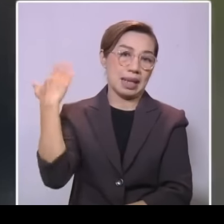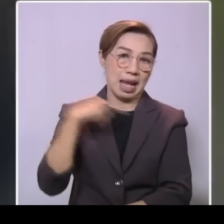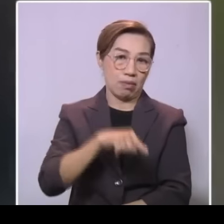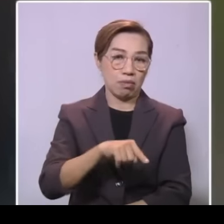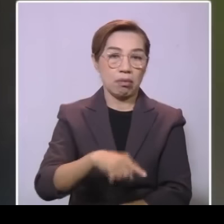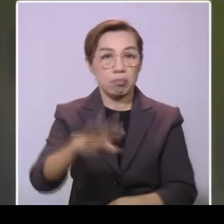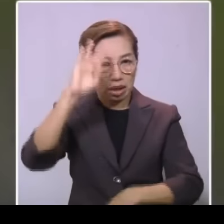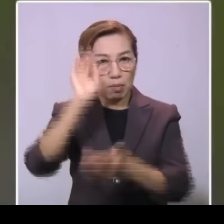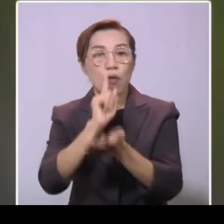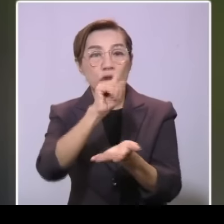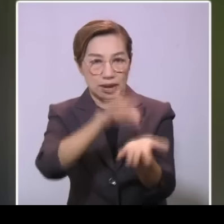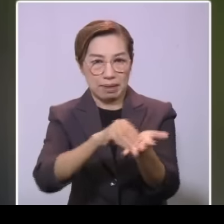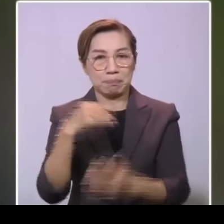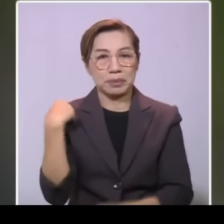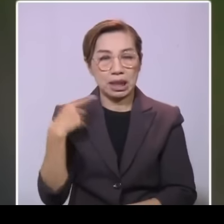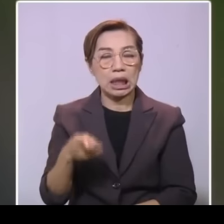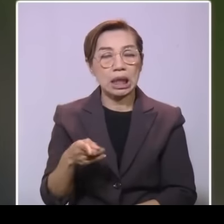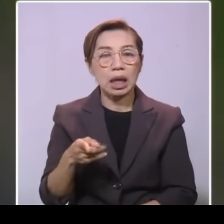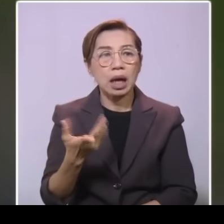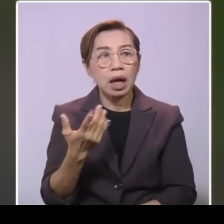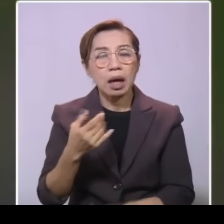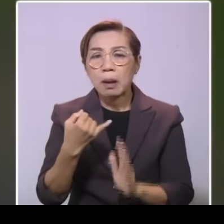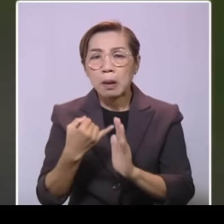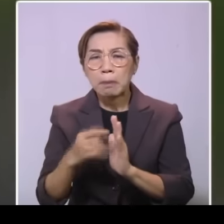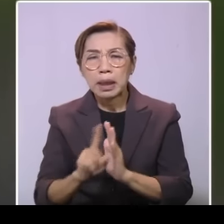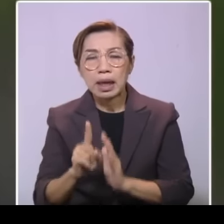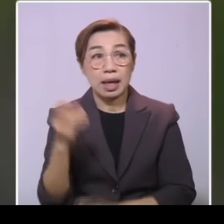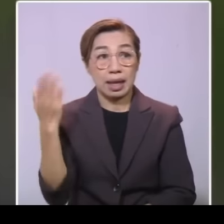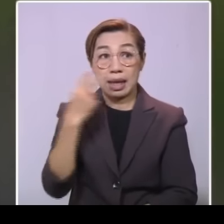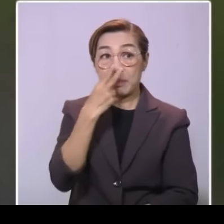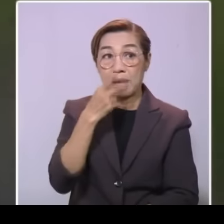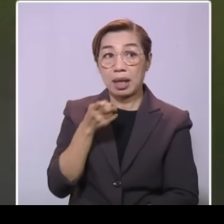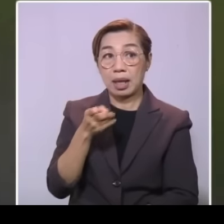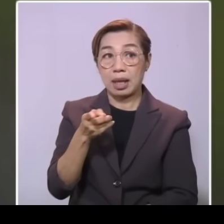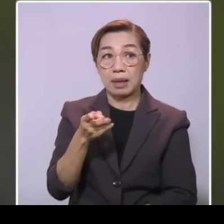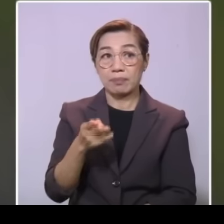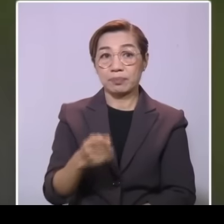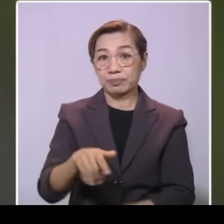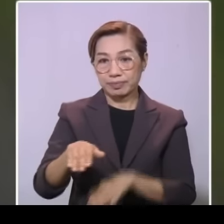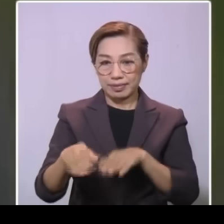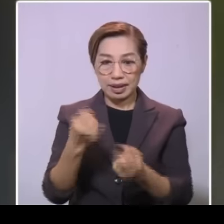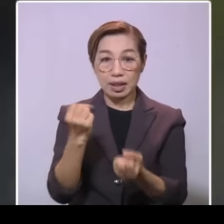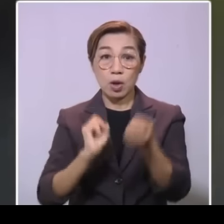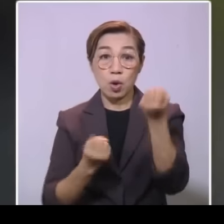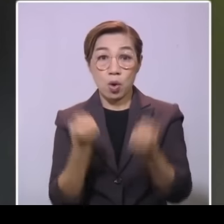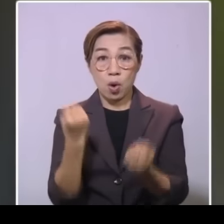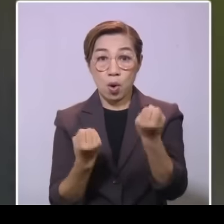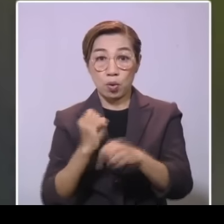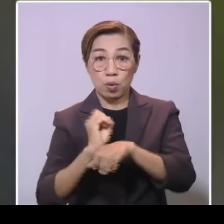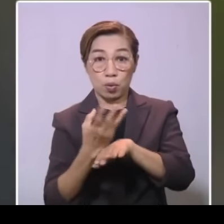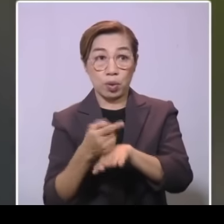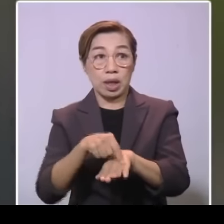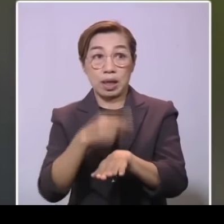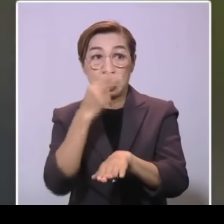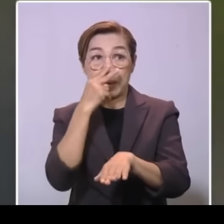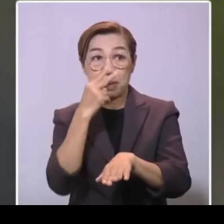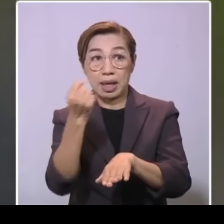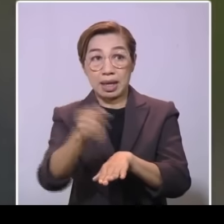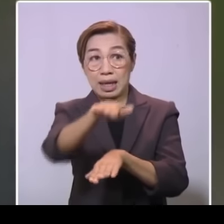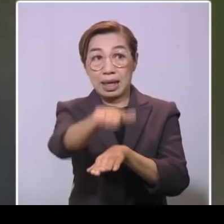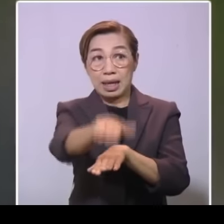ลายคนถามว่าวันนั้นมันเกิดอะไรขึ้นคุณผู้ชมจะเห็นภาพว่ามันมีรถอะค่ะด ้ านหน้ารถพยาบาลนะชูนิ้วกลางเนี่ยค่ะ อ๋อเนี่ยเหร